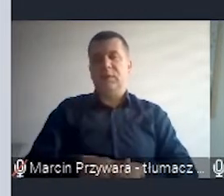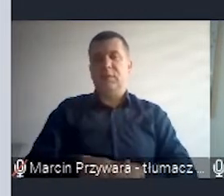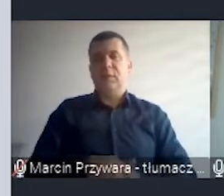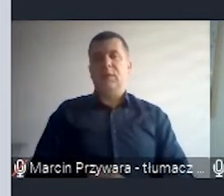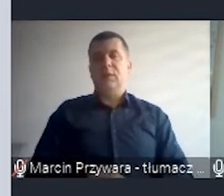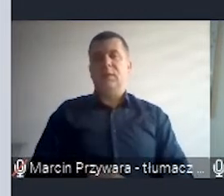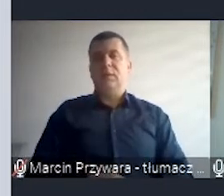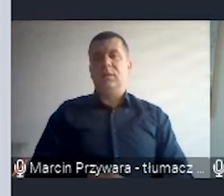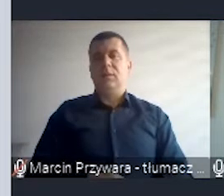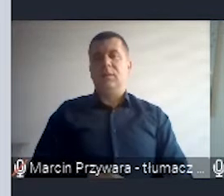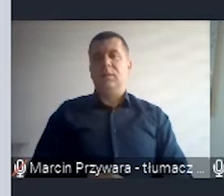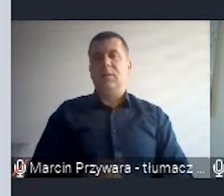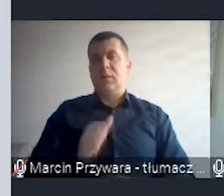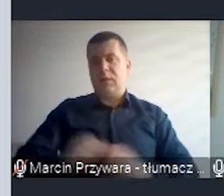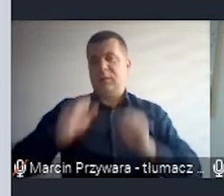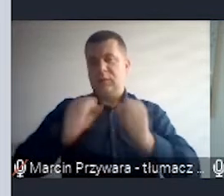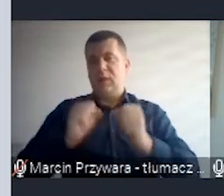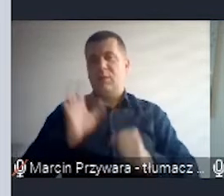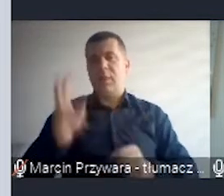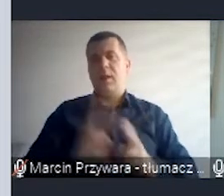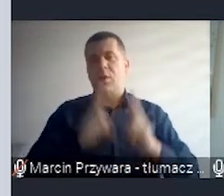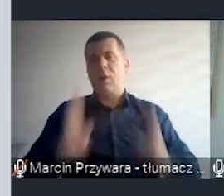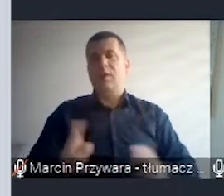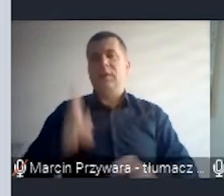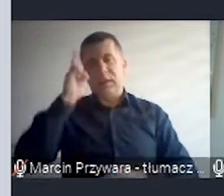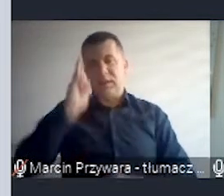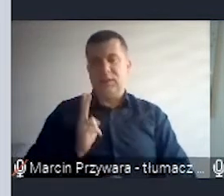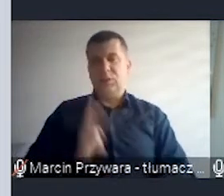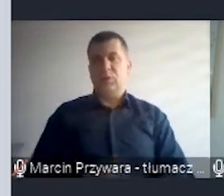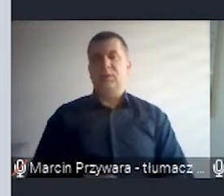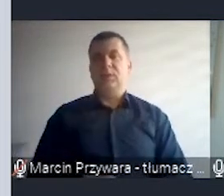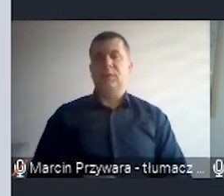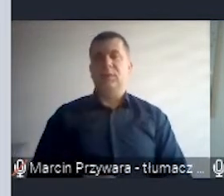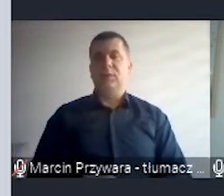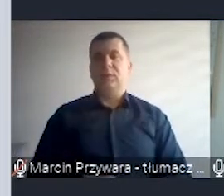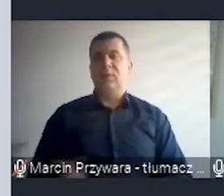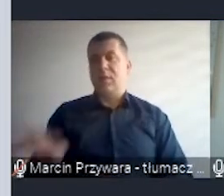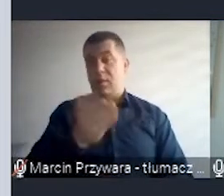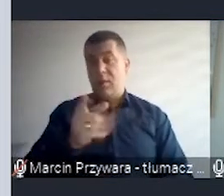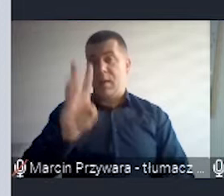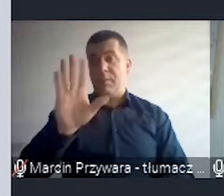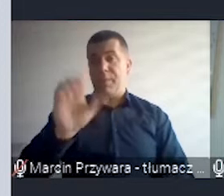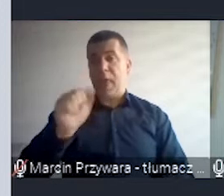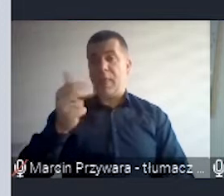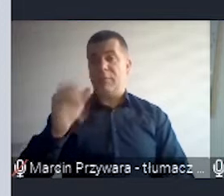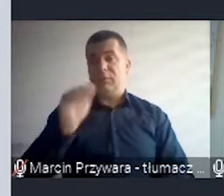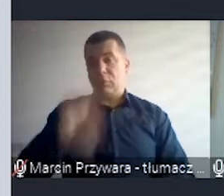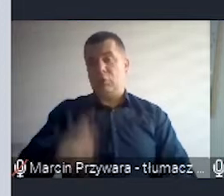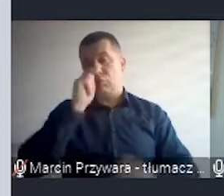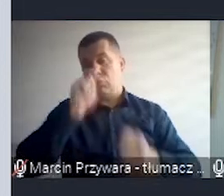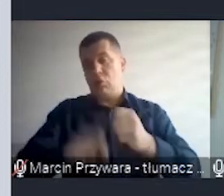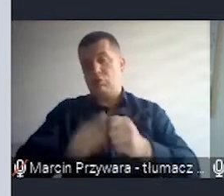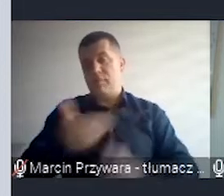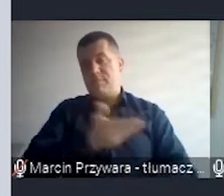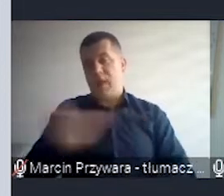systemie funkcjonują określone instytucje. I teraz Państwo jako beneficjent możecie być